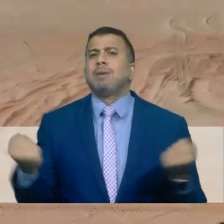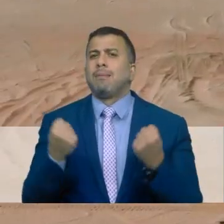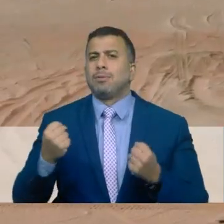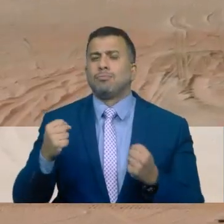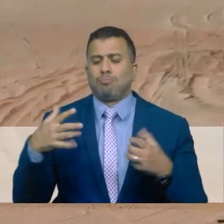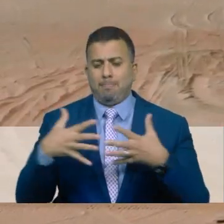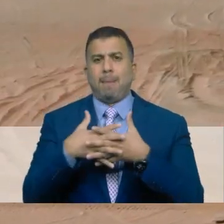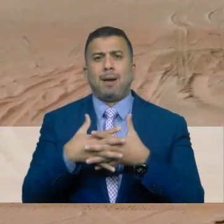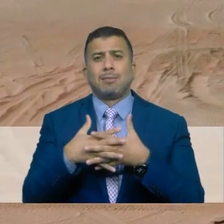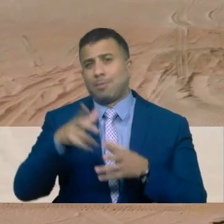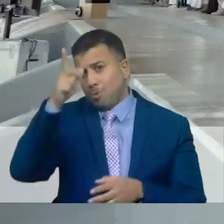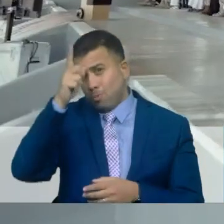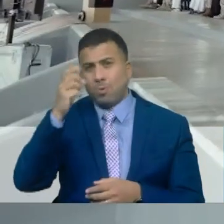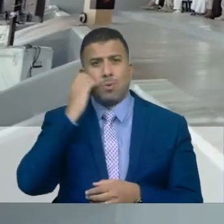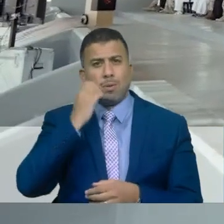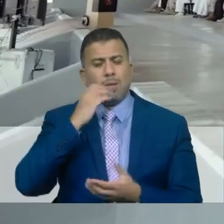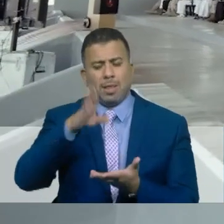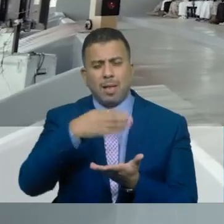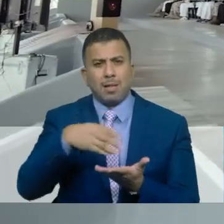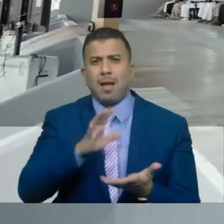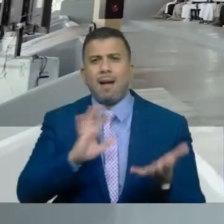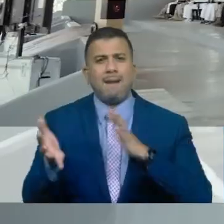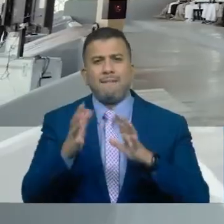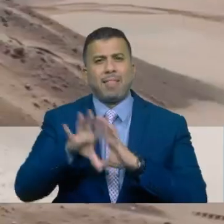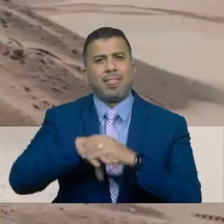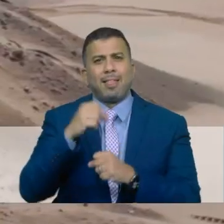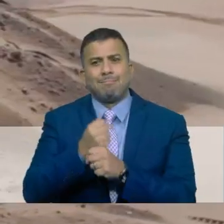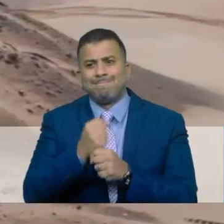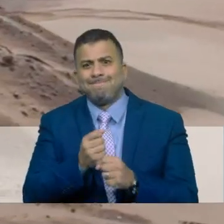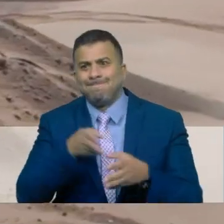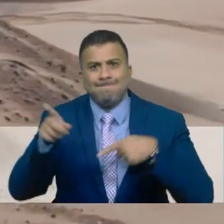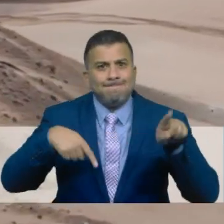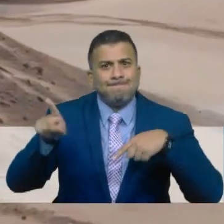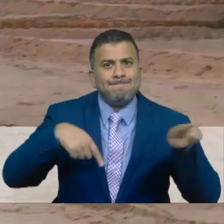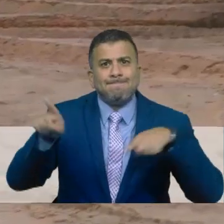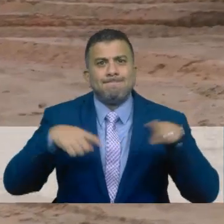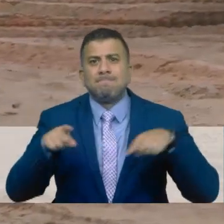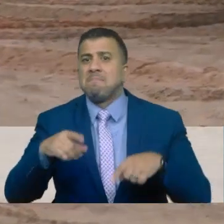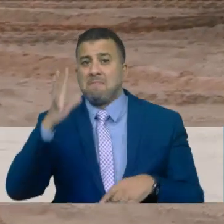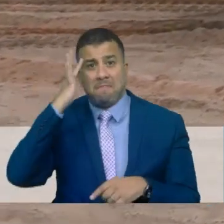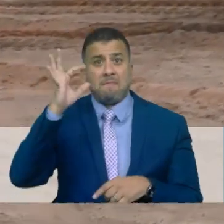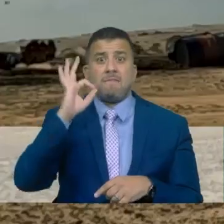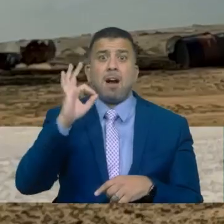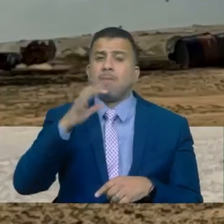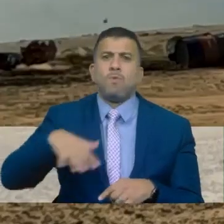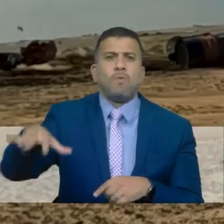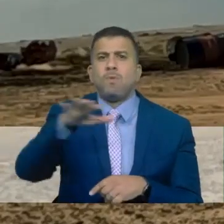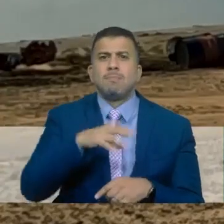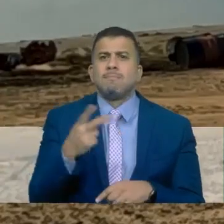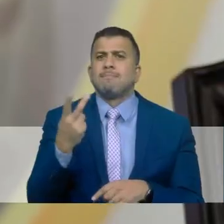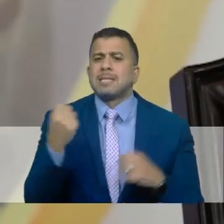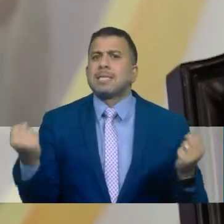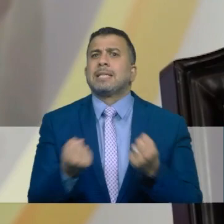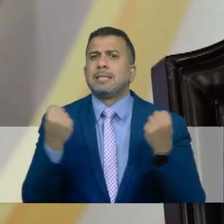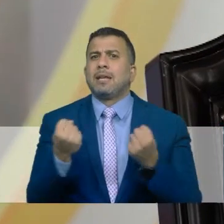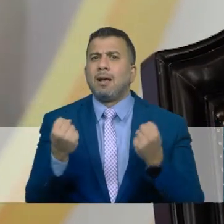التدريبات المشتركه منها التخطيط واليه التنفي ظهرت المهارات القتاليه بجانب نوعيه